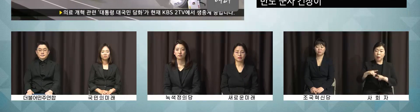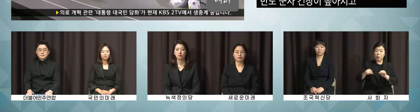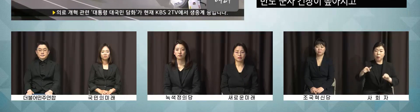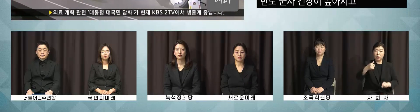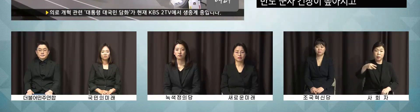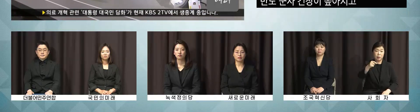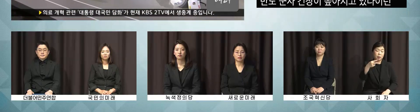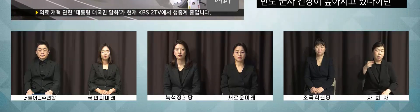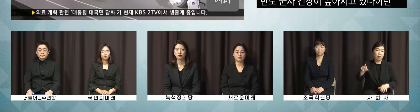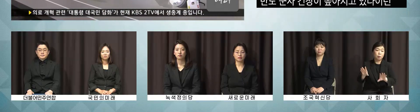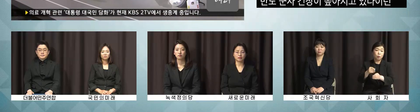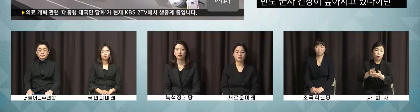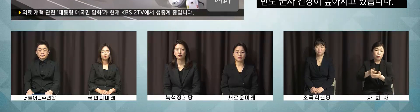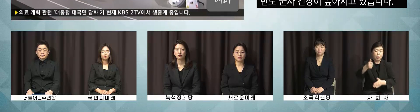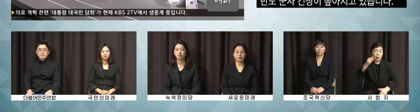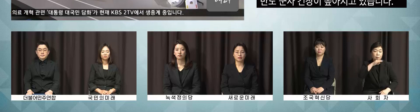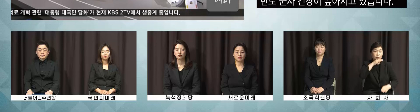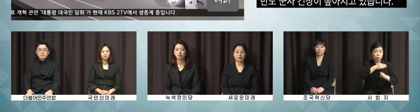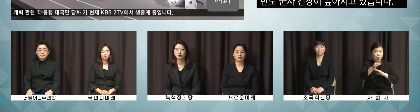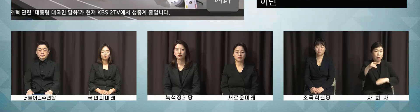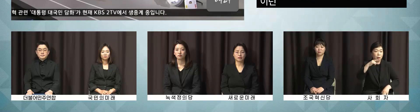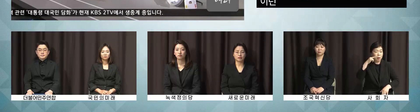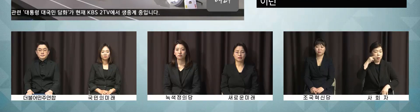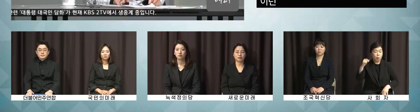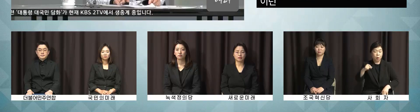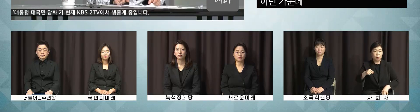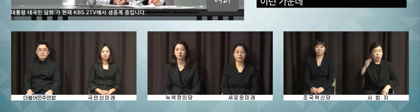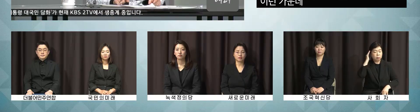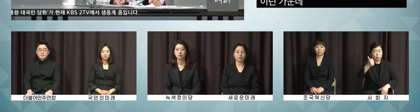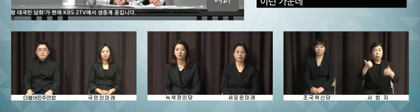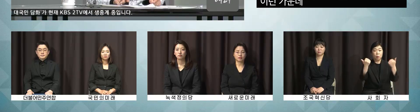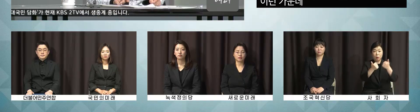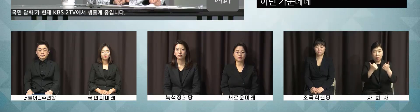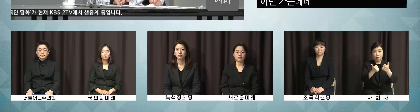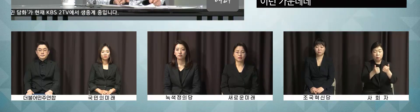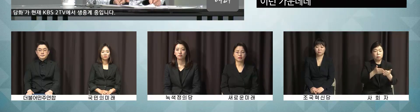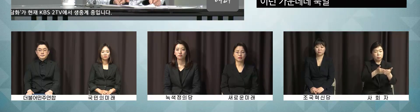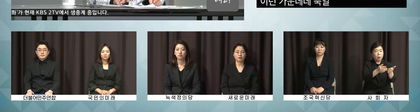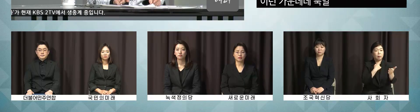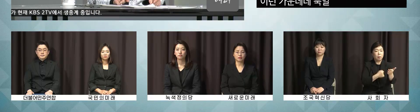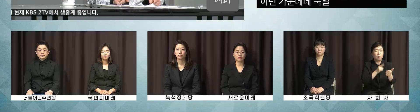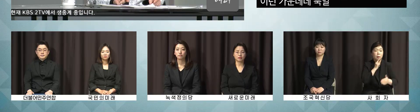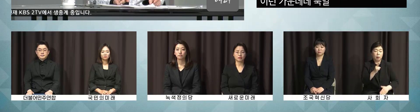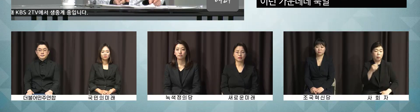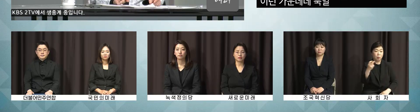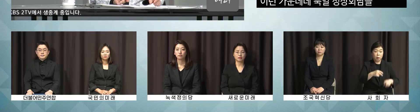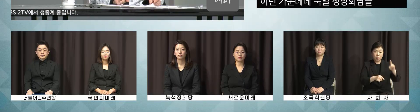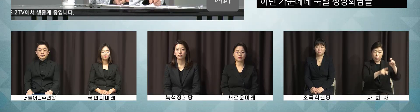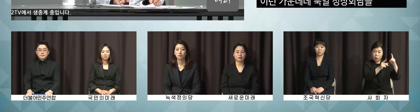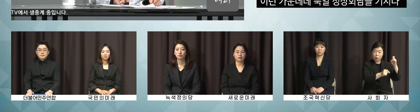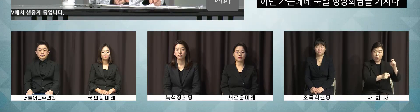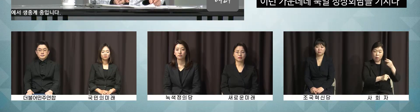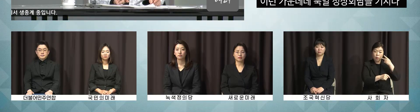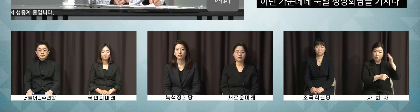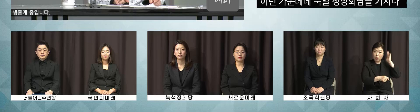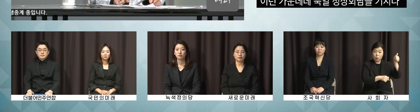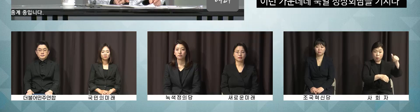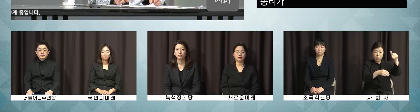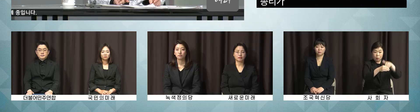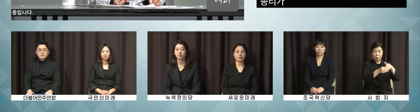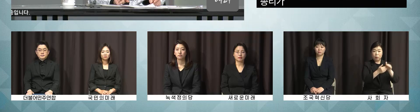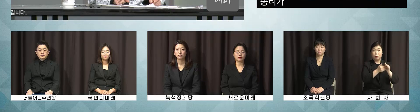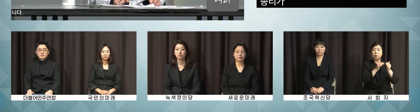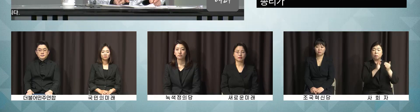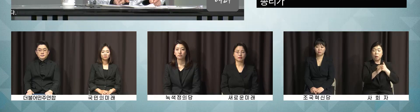기시다 총리가 북일 정상회담을 제안했다는 보도가 있었고 11월 미국 대통령 선거 이후 대북